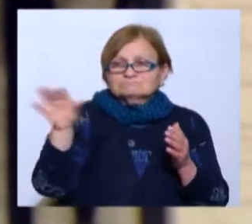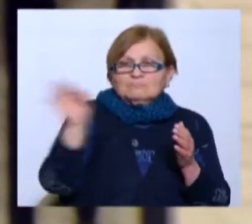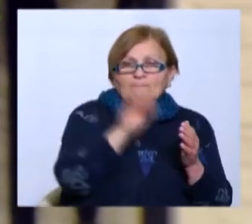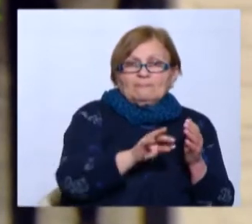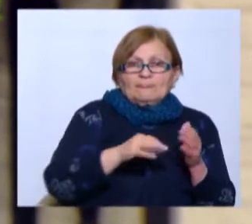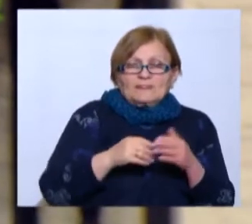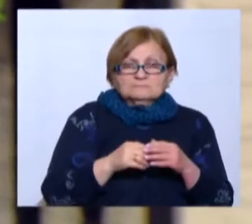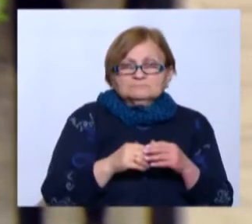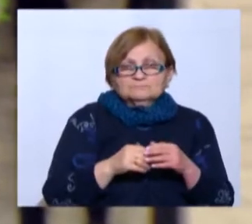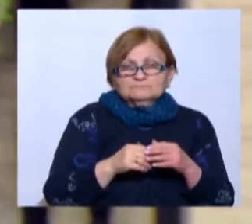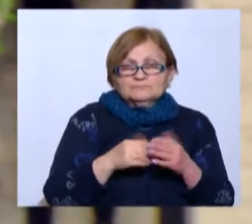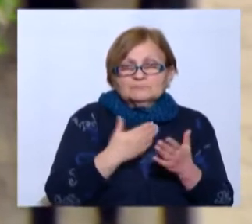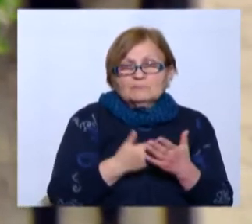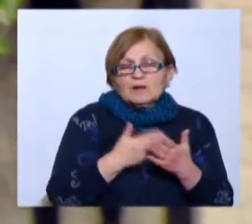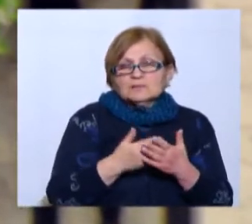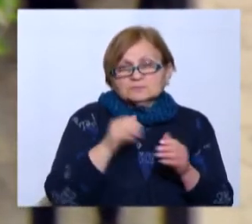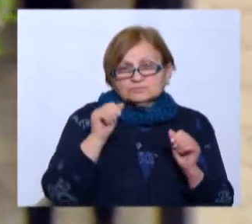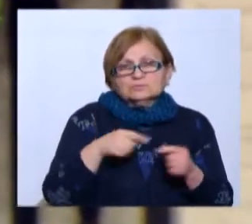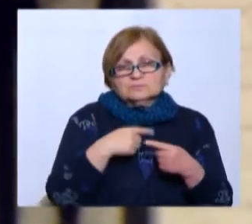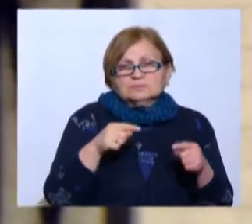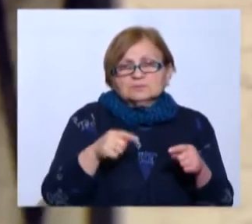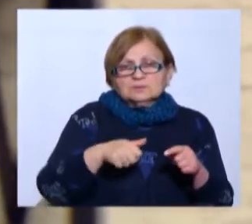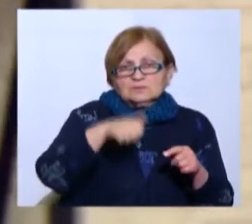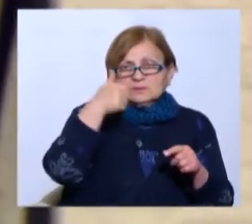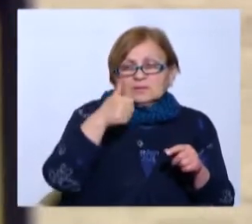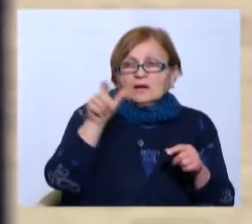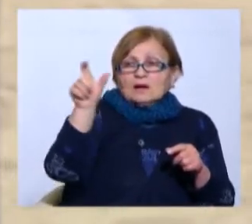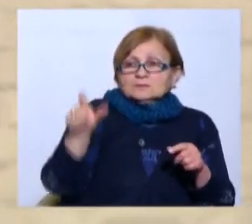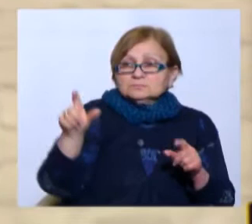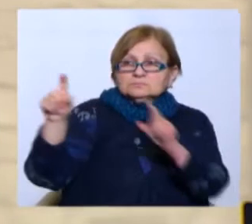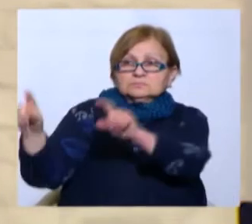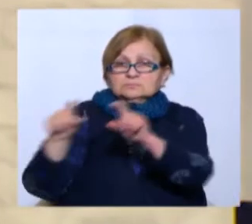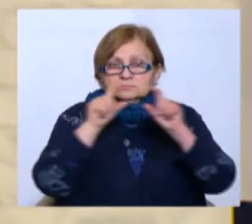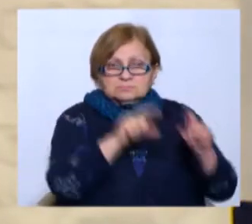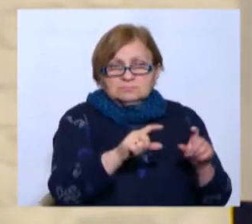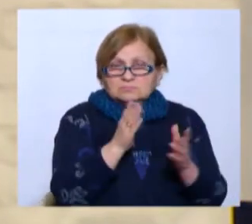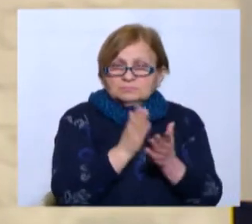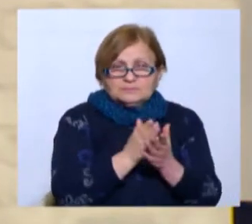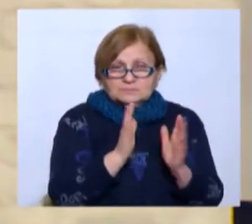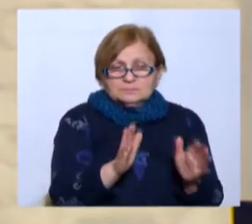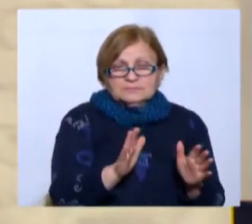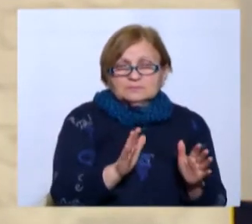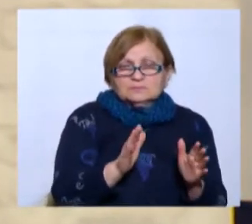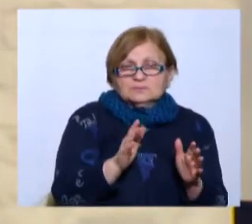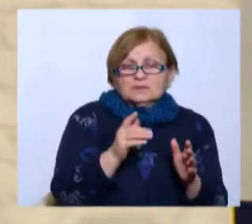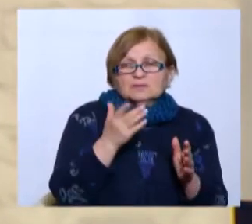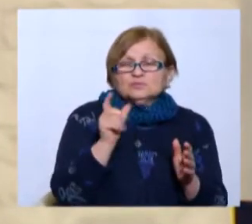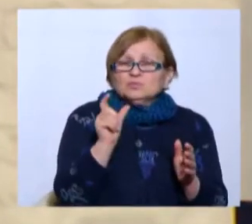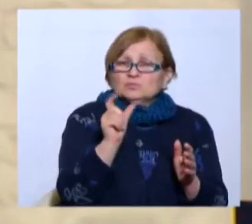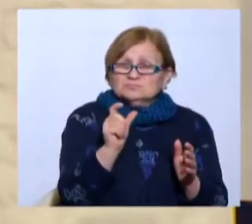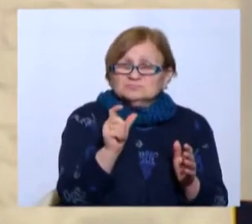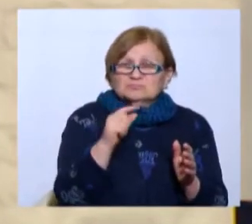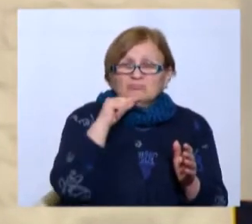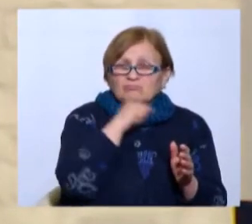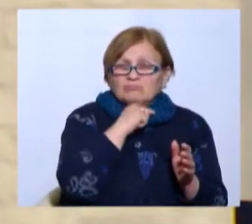მაგალითი რამდენიმენაირია. პირველი, ტექსტის პირდაპირი ციტირება. იმ შემთხვევებში, როდესაც ციტატა მცირე ზომისაა და